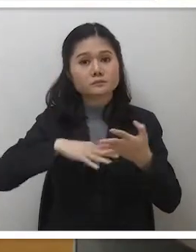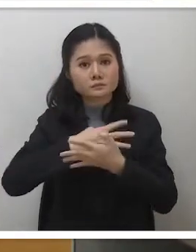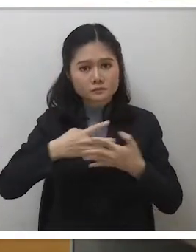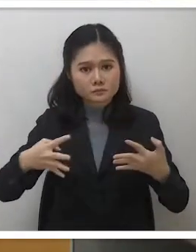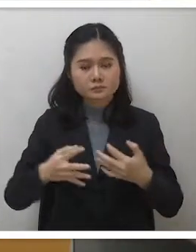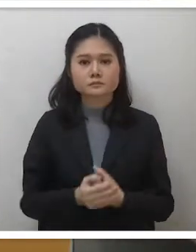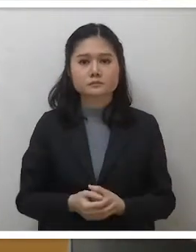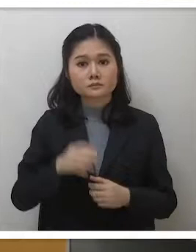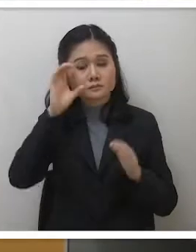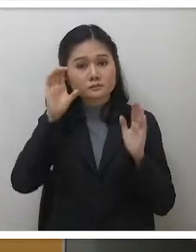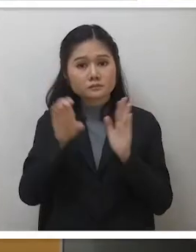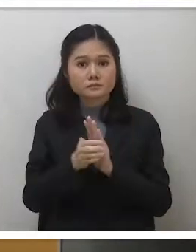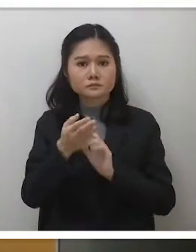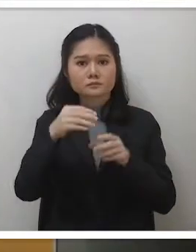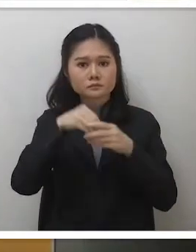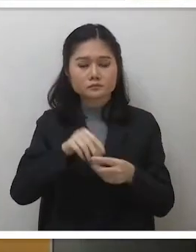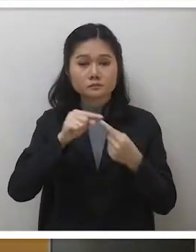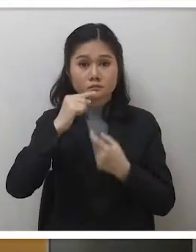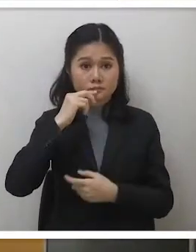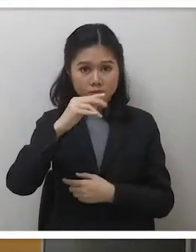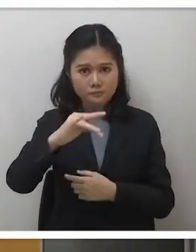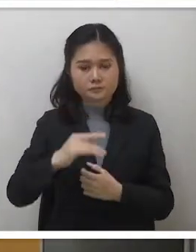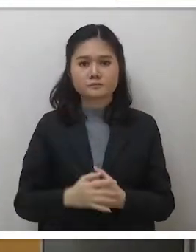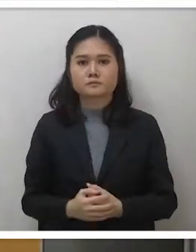าไอ้ภาพเนี้ยจะไปอยู่ที่ชายทะเลนะ